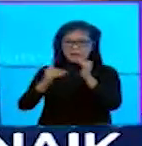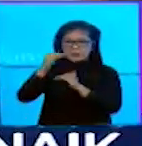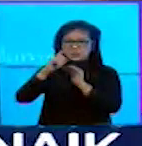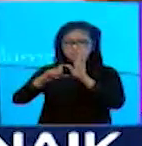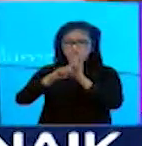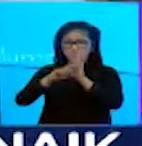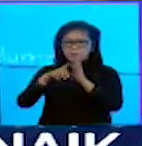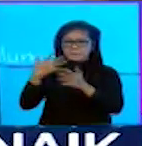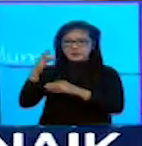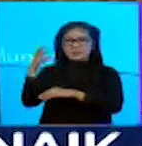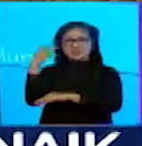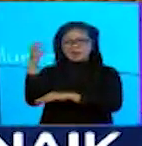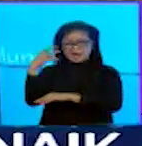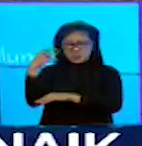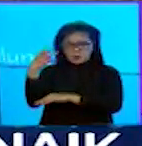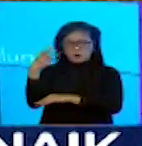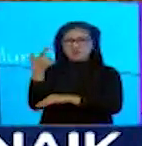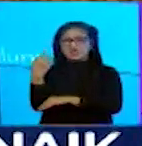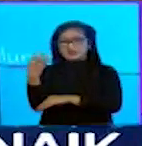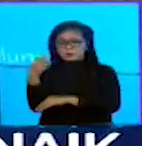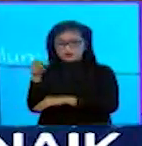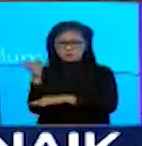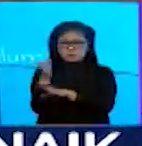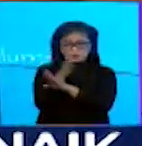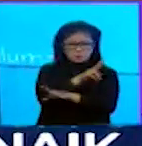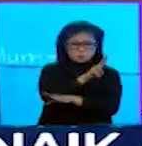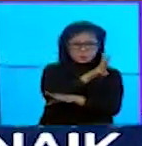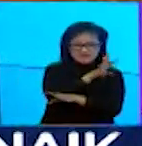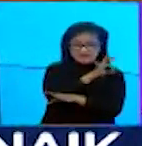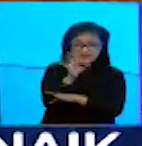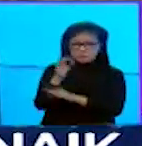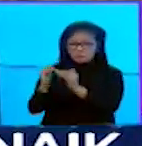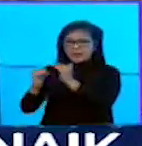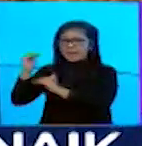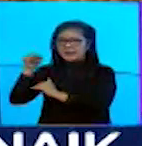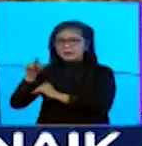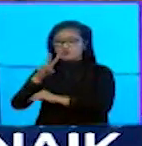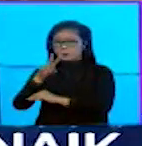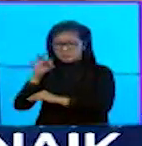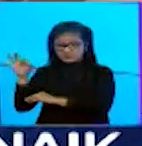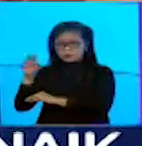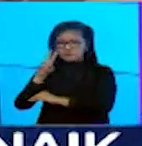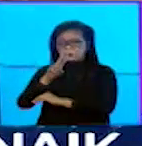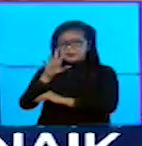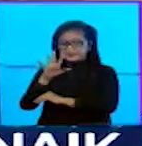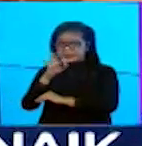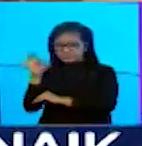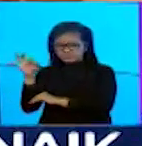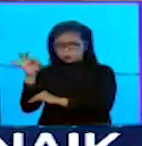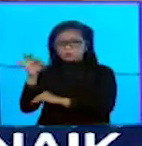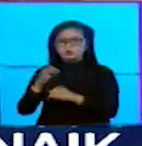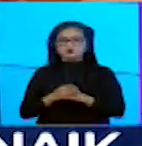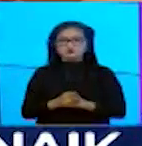telur. Dari yang tadinya Rp23.000 mengalami kenaikan sebanyak Rp2.000 menjadi Rp25.000 dalam